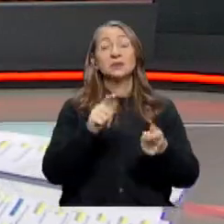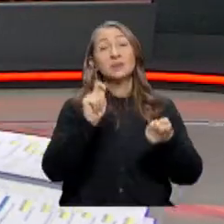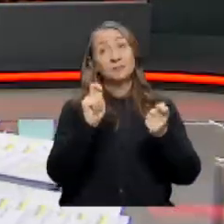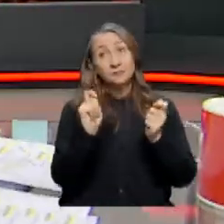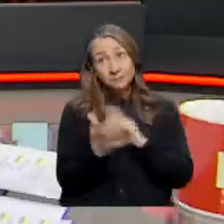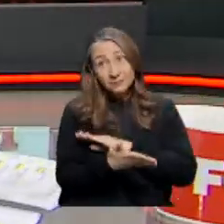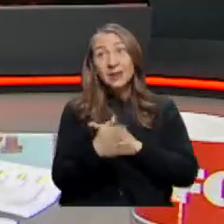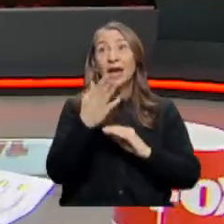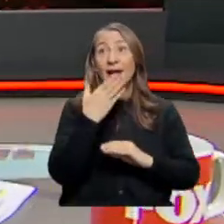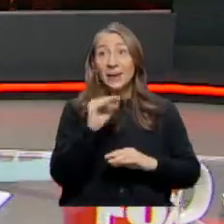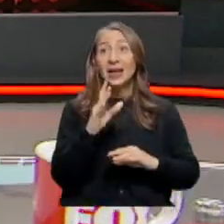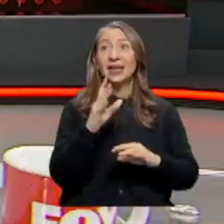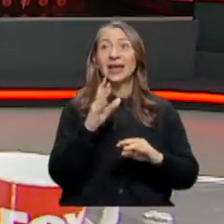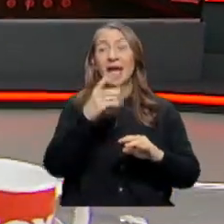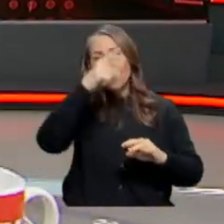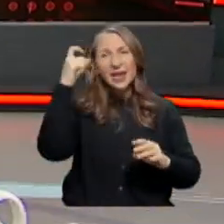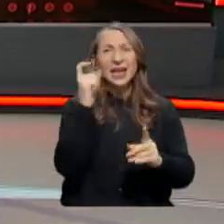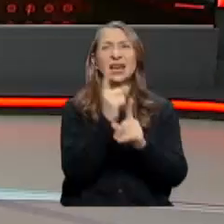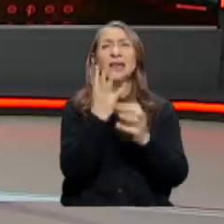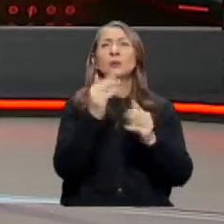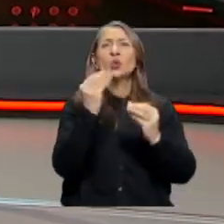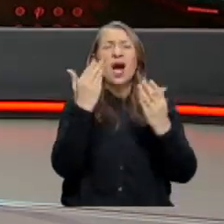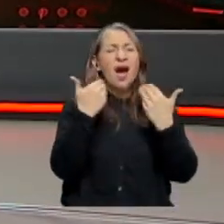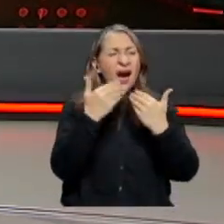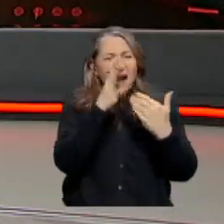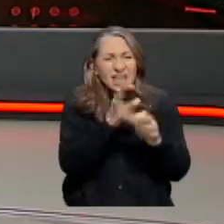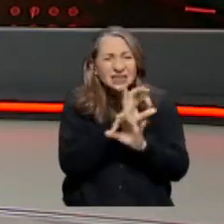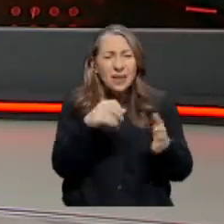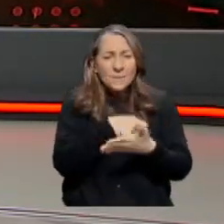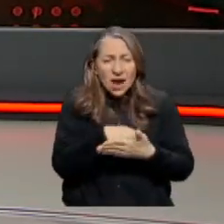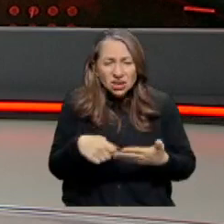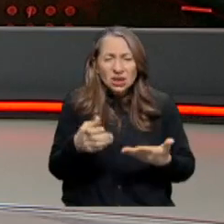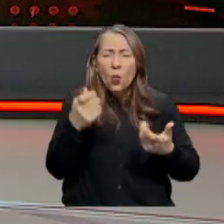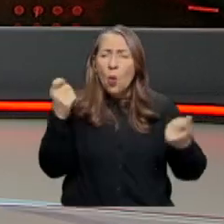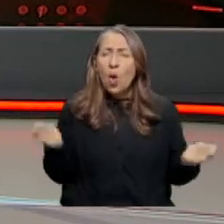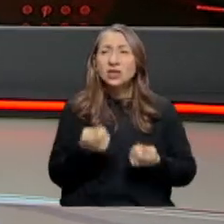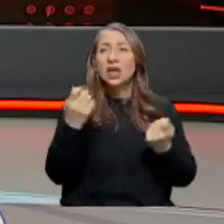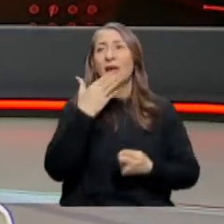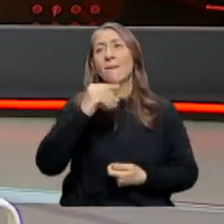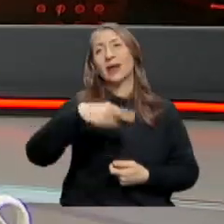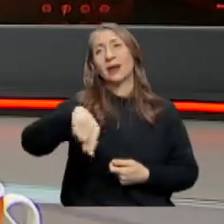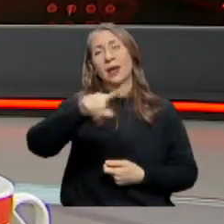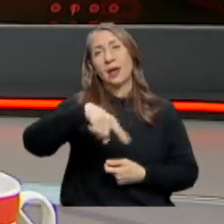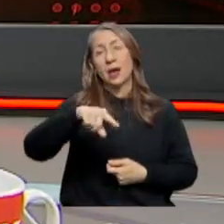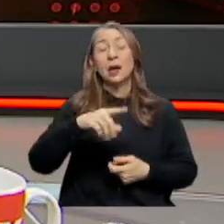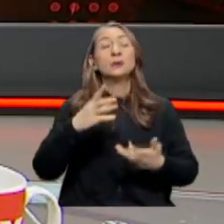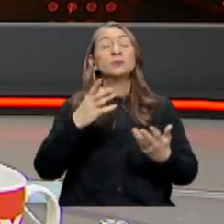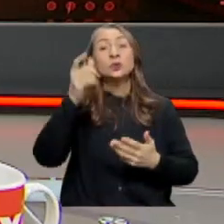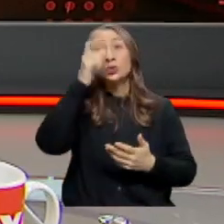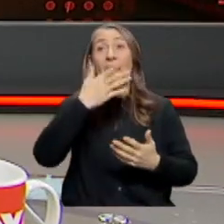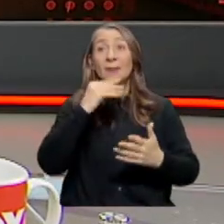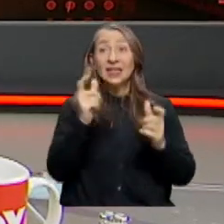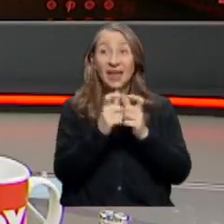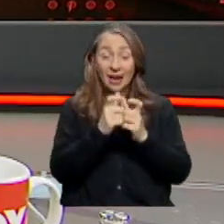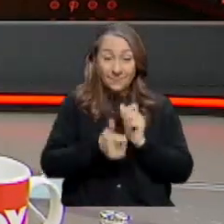Yine emeklerinin karşılığını alamayan, pek çok adaletsizlikle maaşta da uğraşan emekliye. Efendim Türkiye